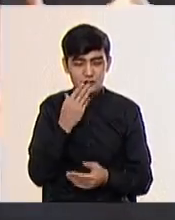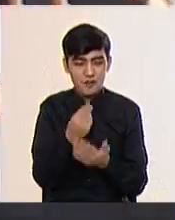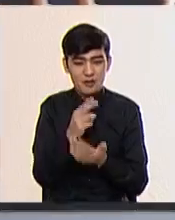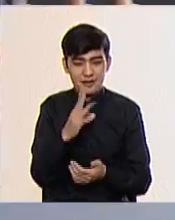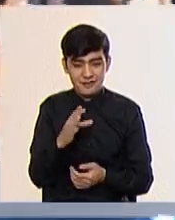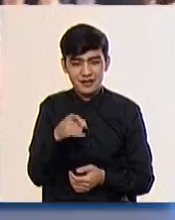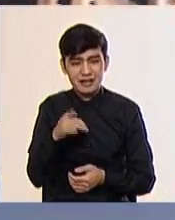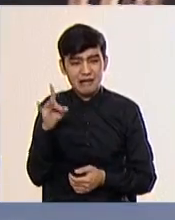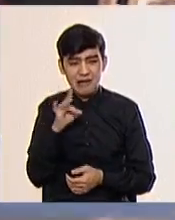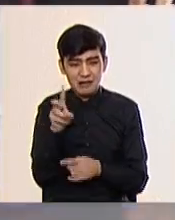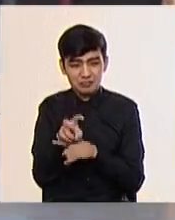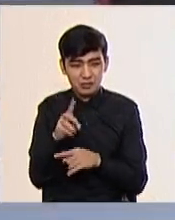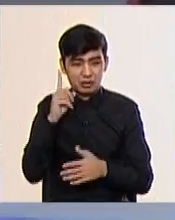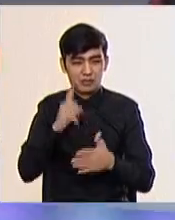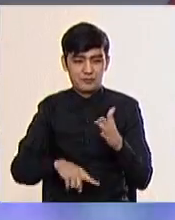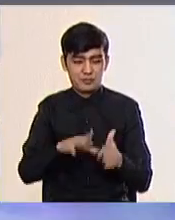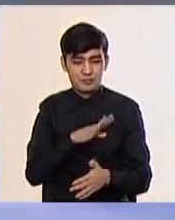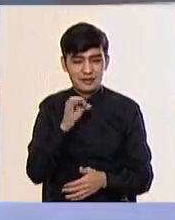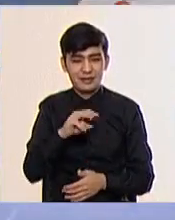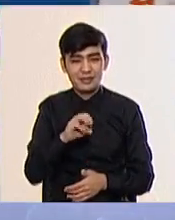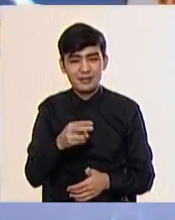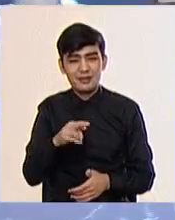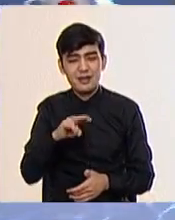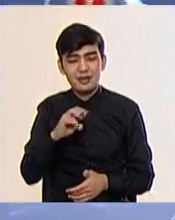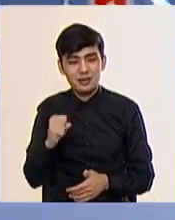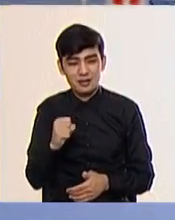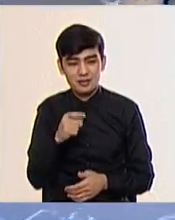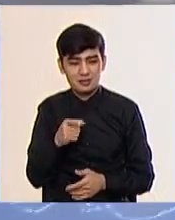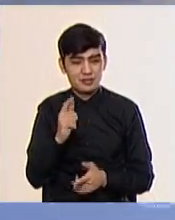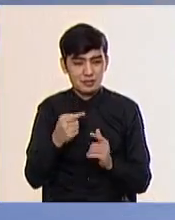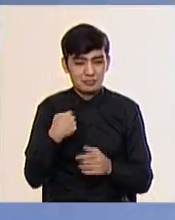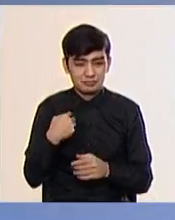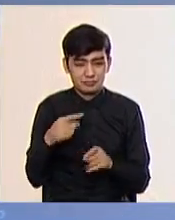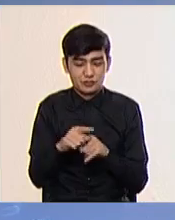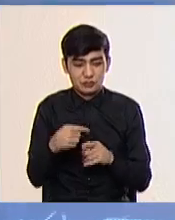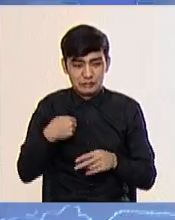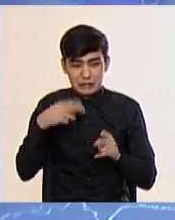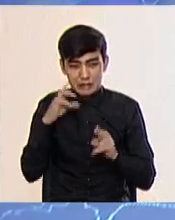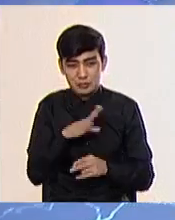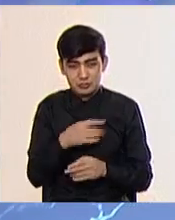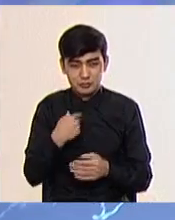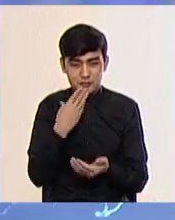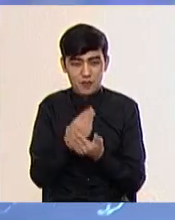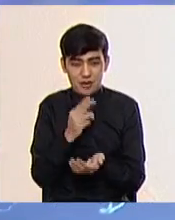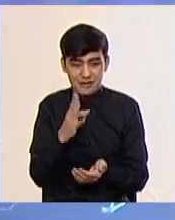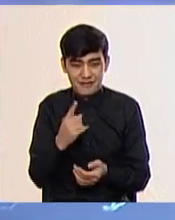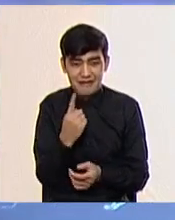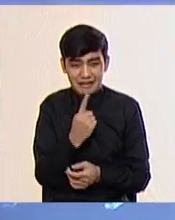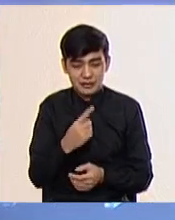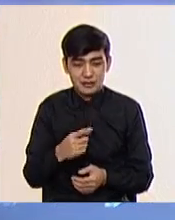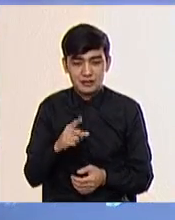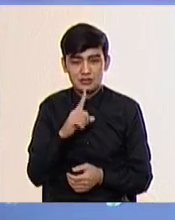своей религиозности и доверчивости. Татьяна Судоргина уверяет, что под давлением отписала единственное жилье